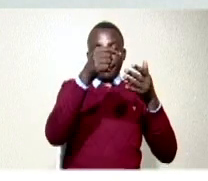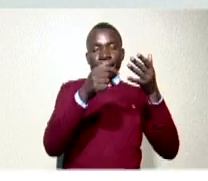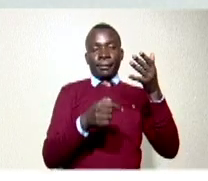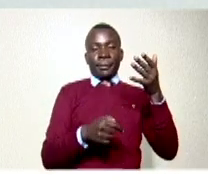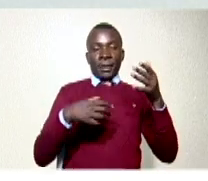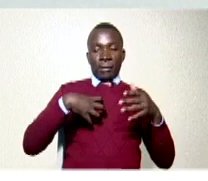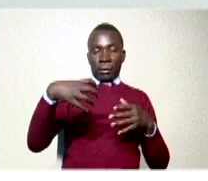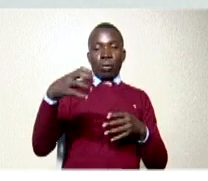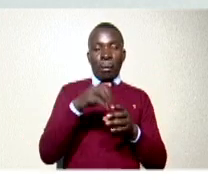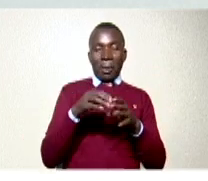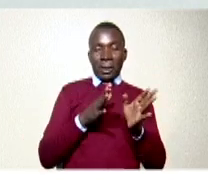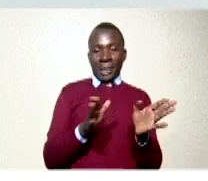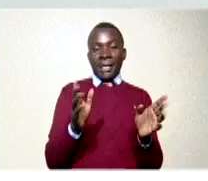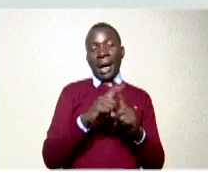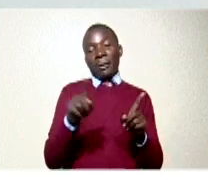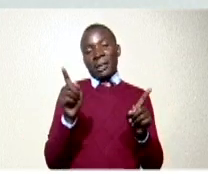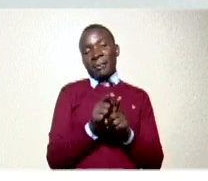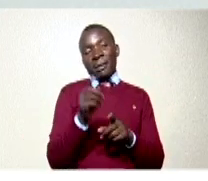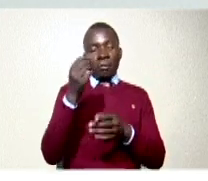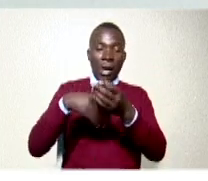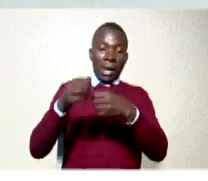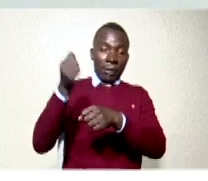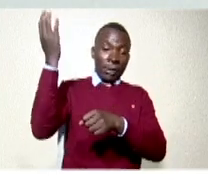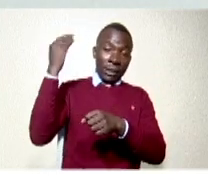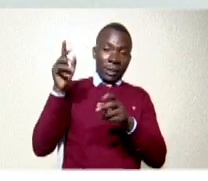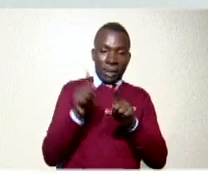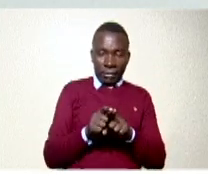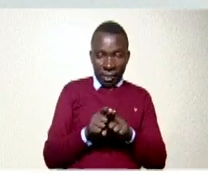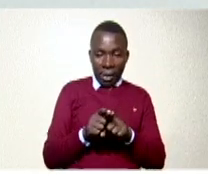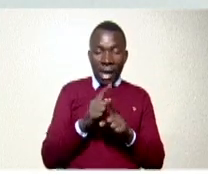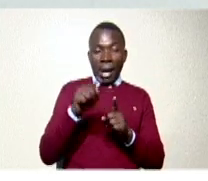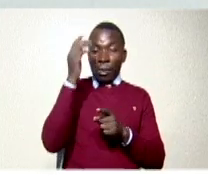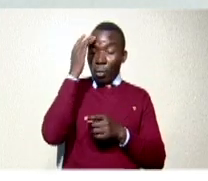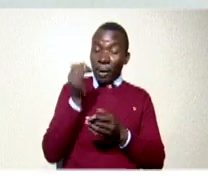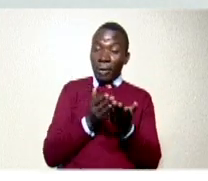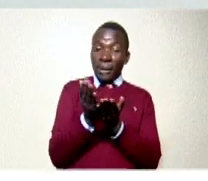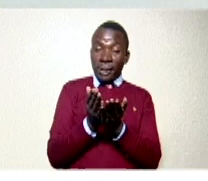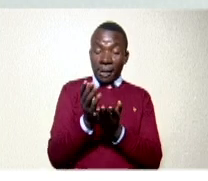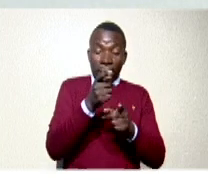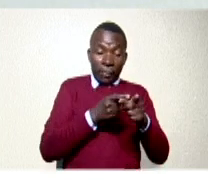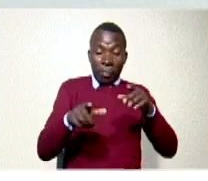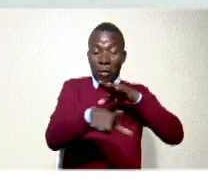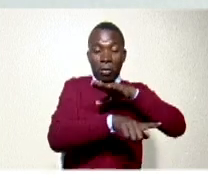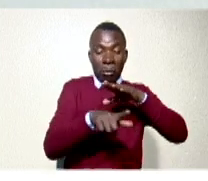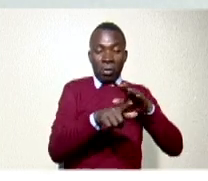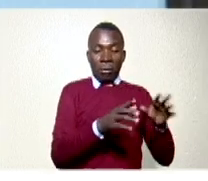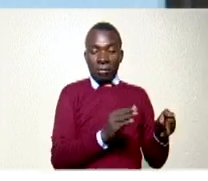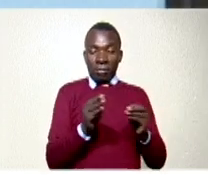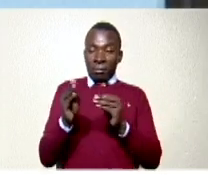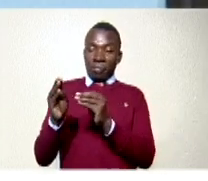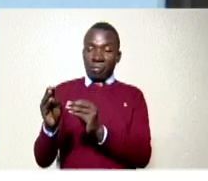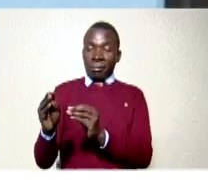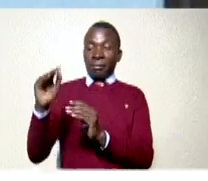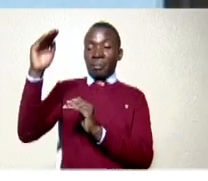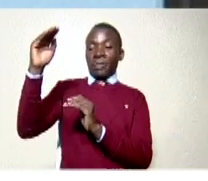rusange uretse yuko no mu mwaka ushize niko byari bimeze ariko kubera ko serivisi zarimo ziva hasi cyane cyane ubukerarugendo bwatumye